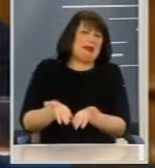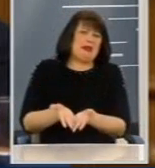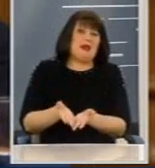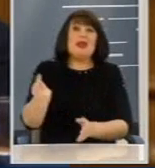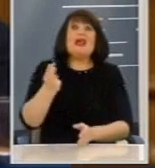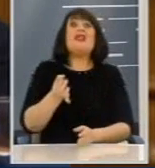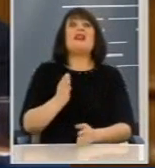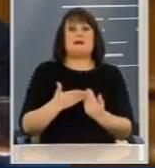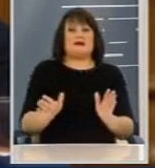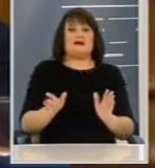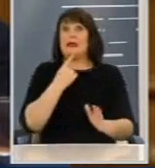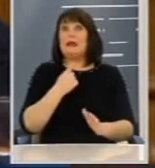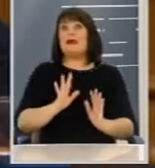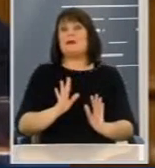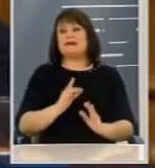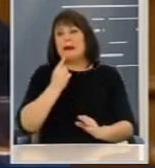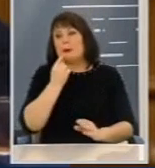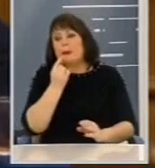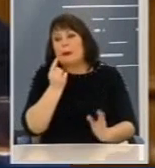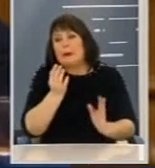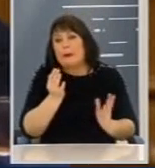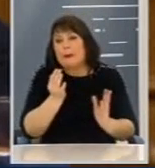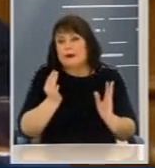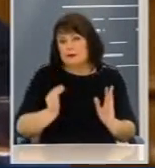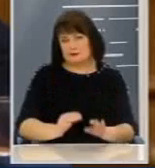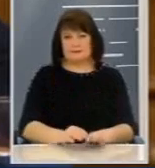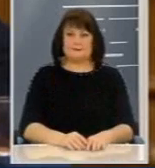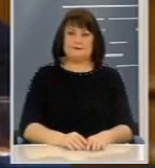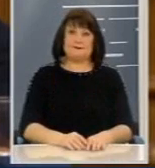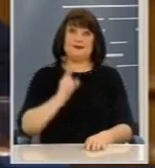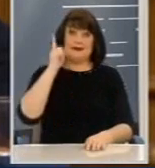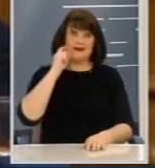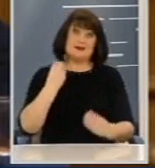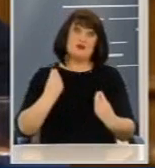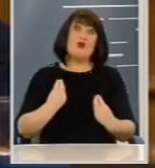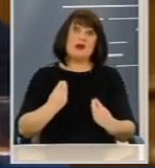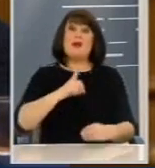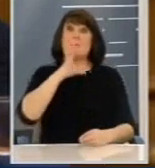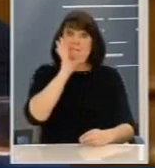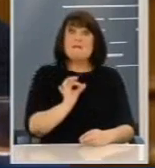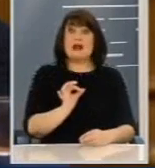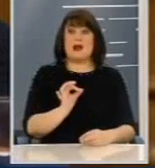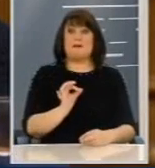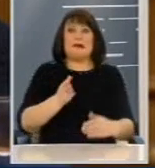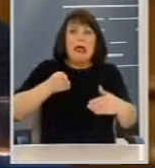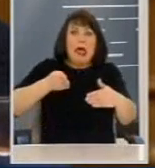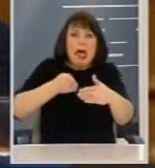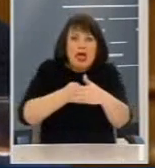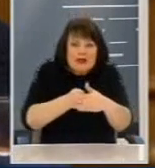το είπατε ανοιχτά για εκλογές. Το ψελίσατε λίγο. Και επειδή ξέρετε ότι βρίσκεστε σε πραγματικό στρατηγικό